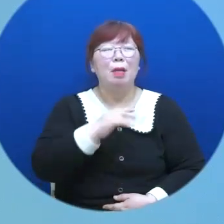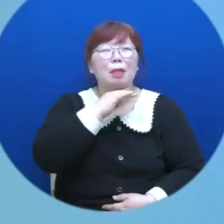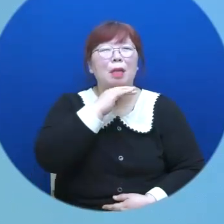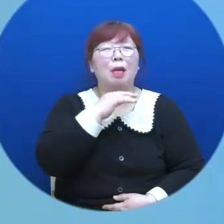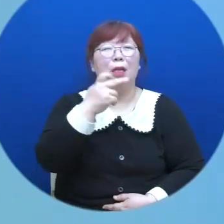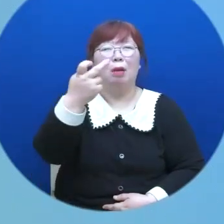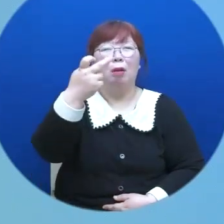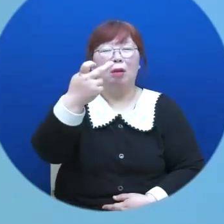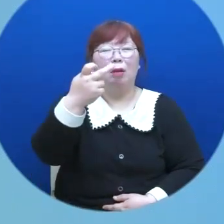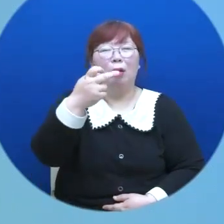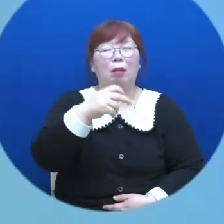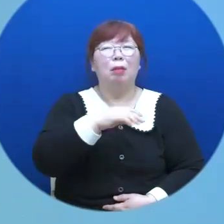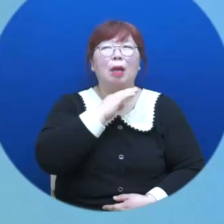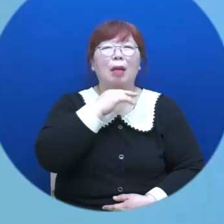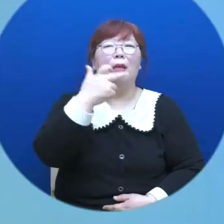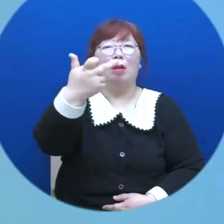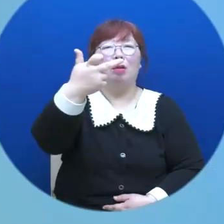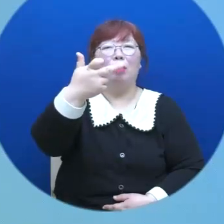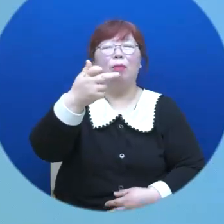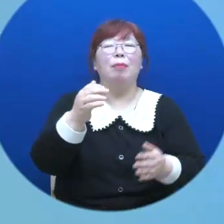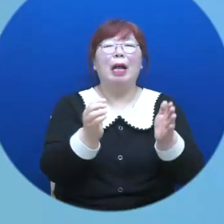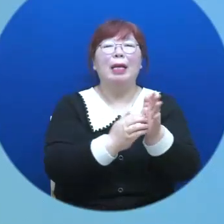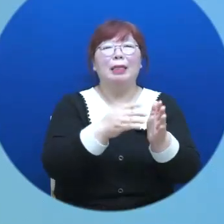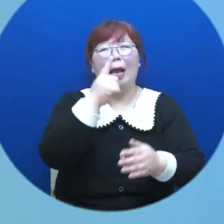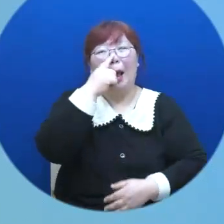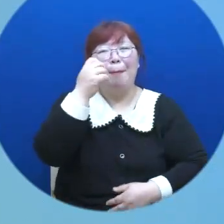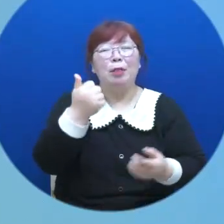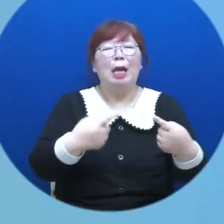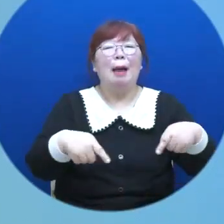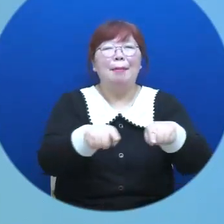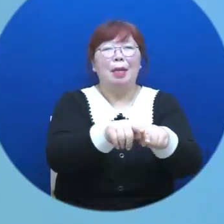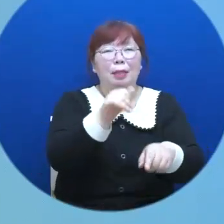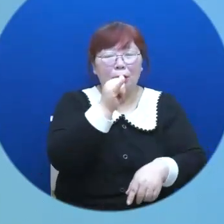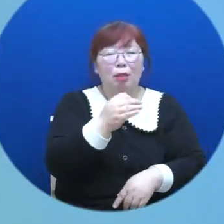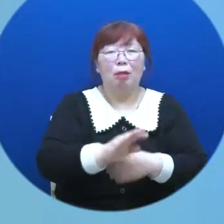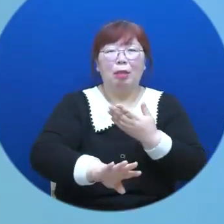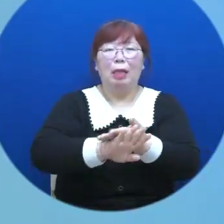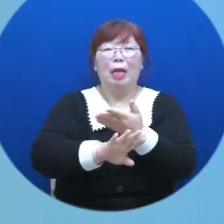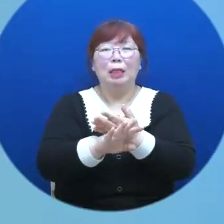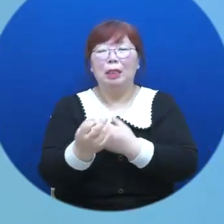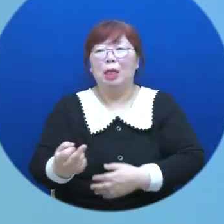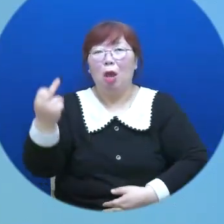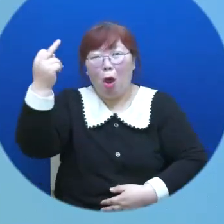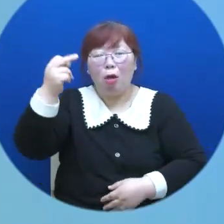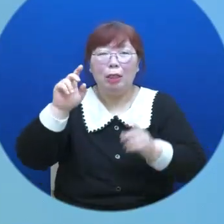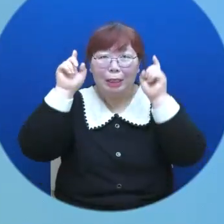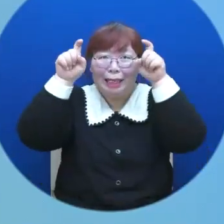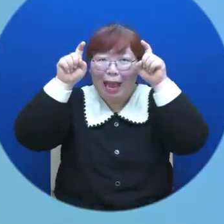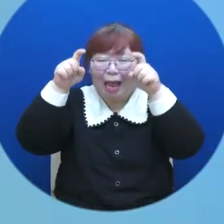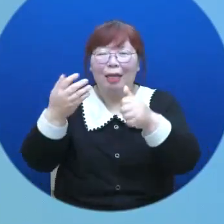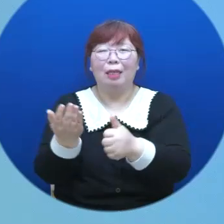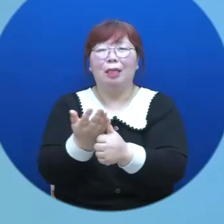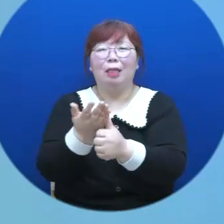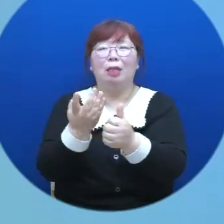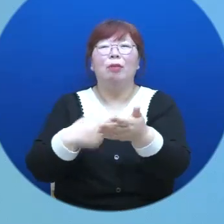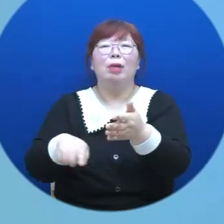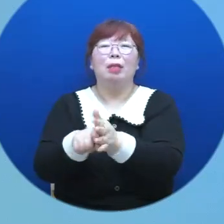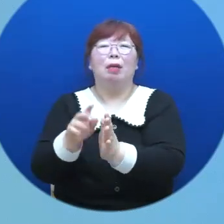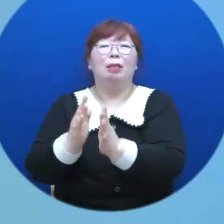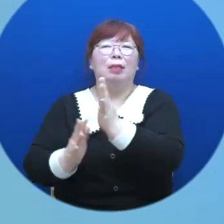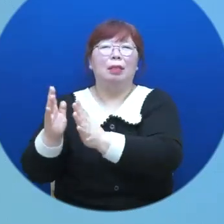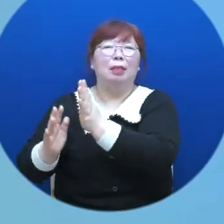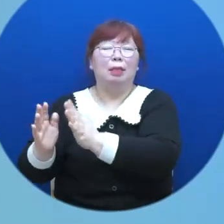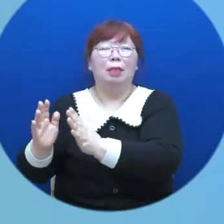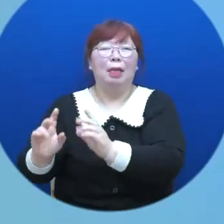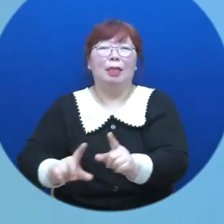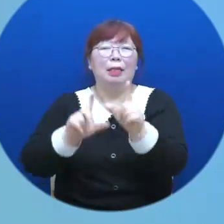17살까지 아버지하고 함께 있었어요. 다른 형들은 양치기 와여 들에 나갈 때 요셉만 들에 나가지